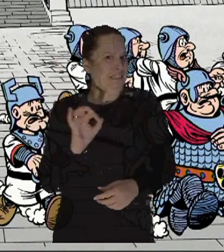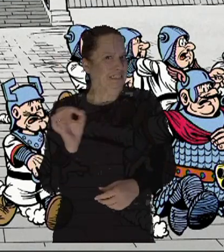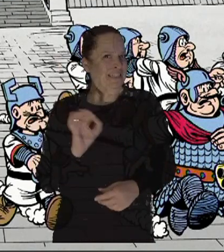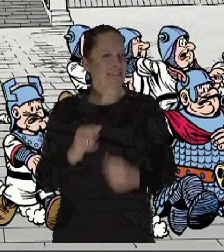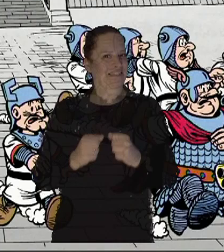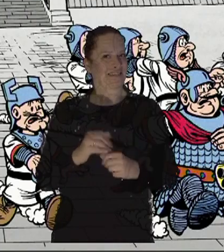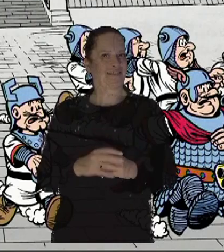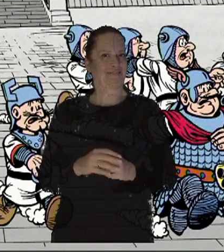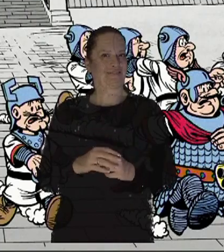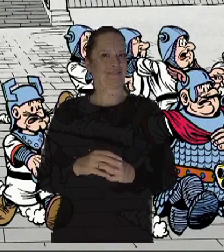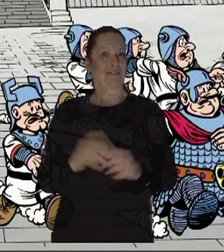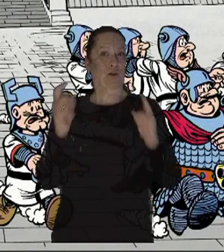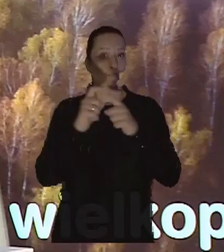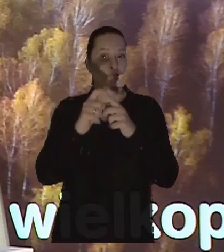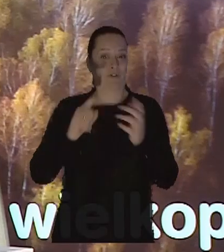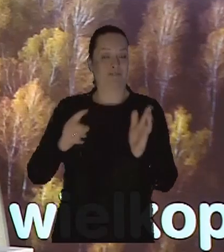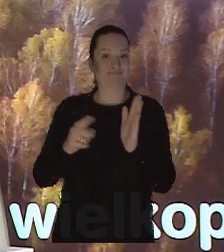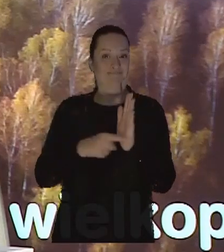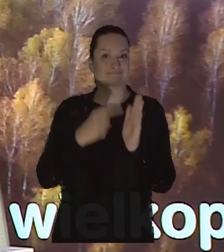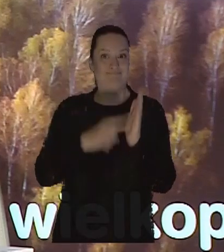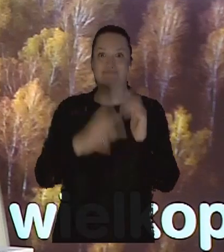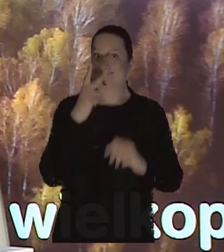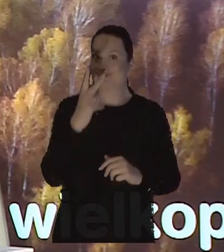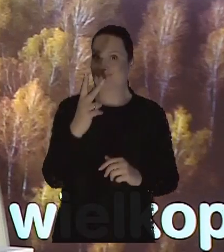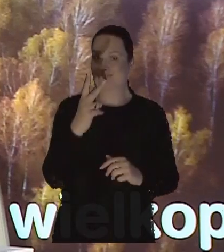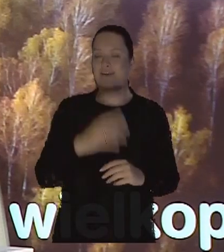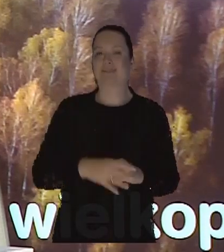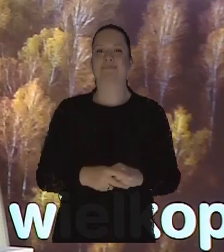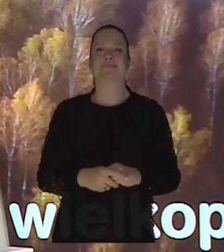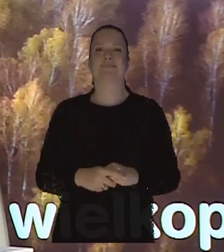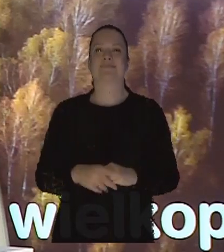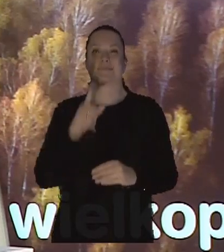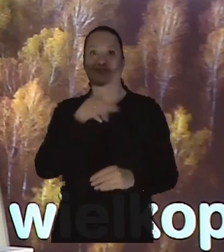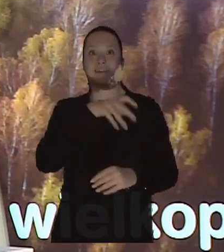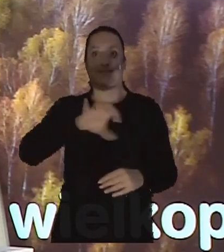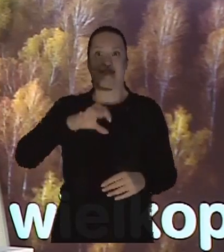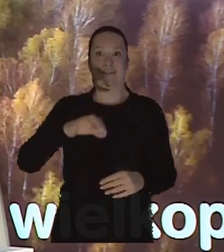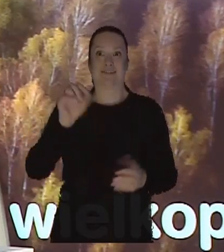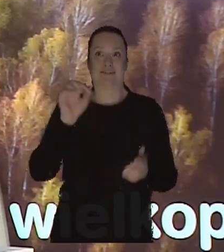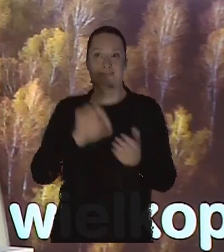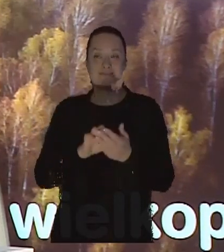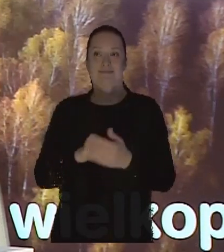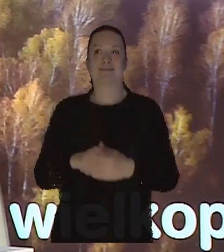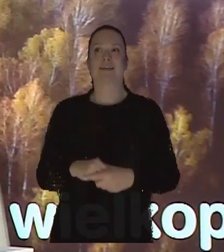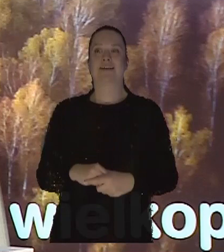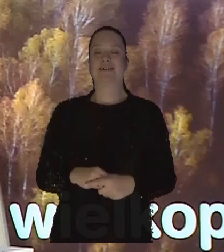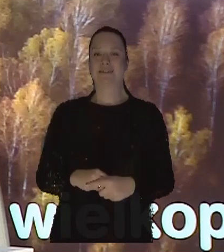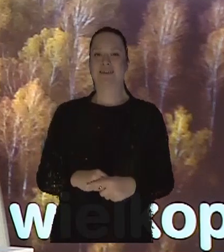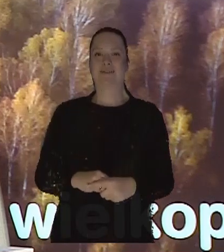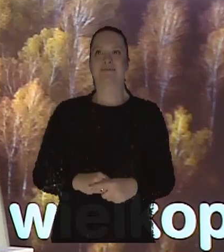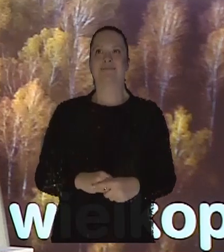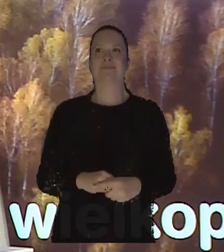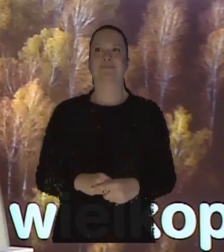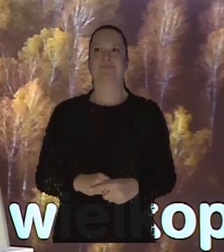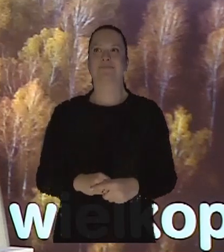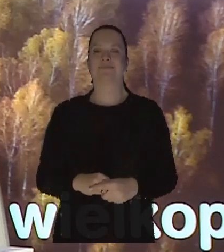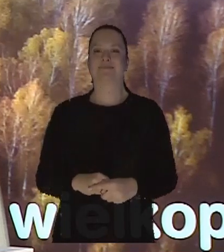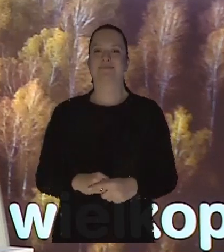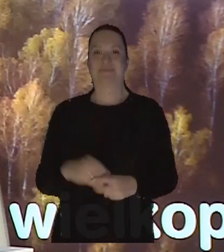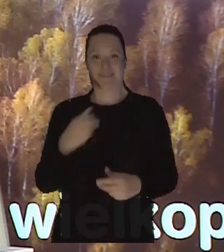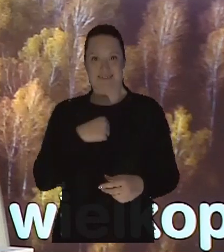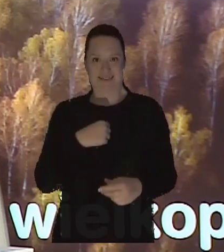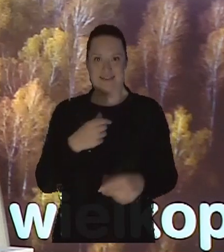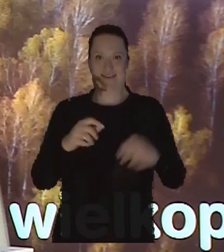dlatego mnożymy punkty przez dwa. Drużyna, która się zgłosi, oczywiście, jak zacznę